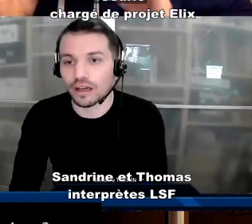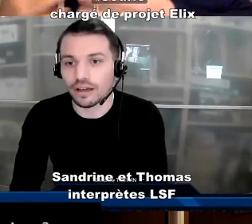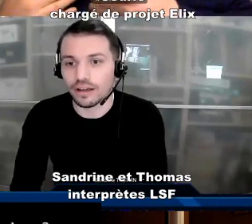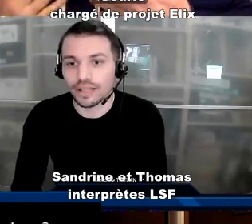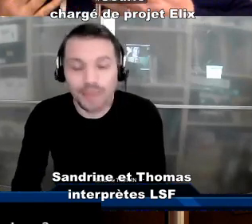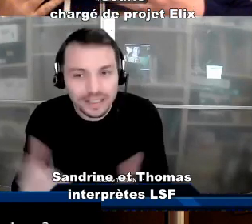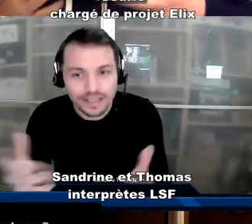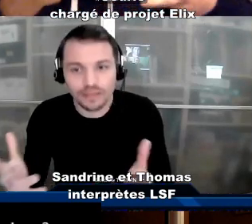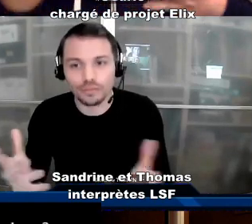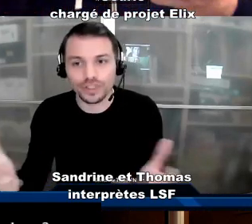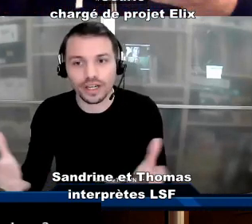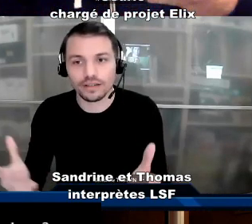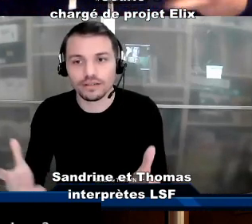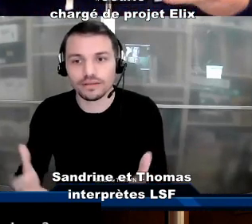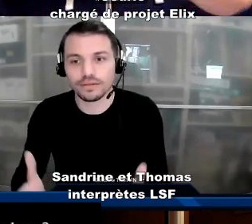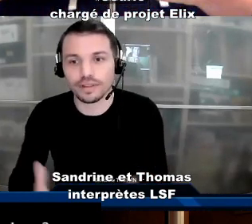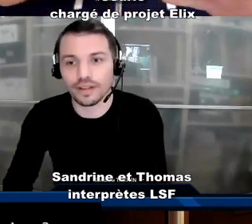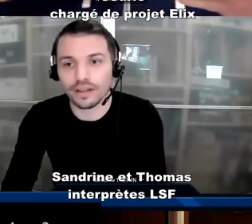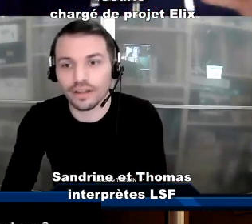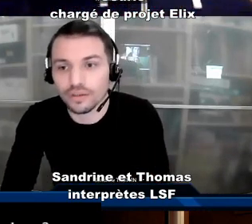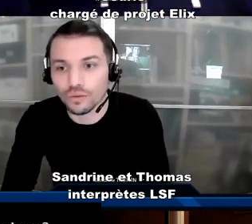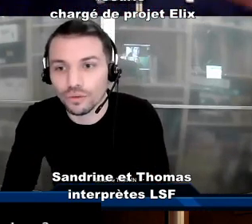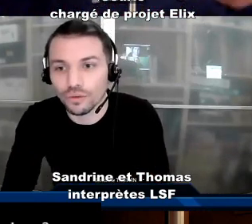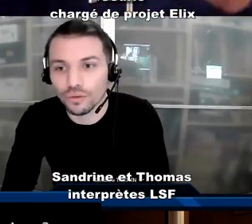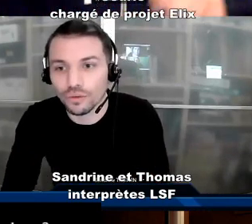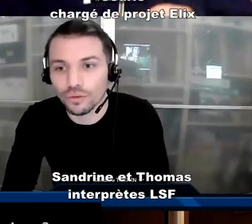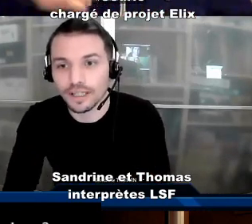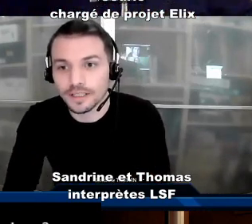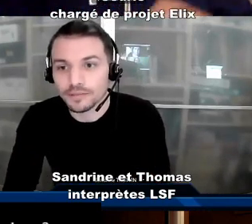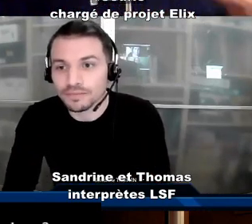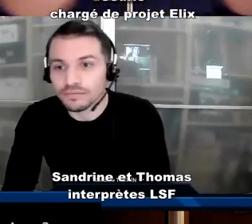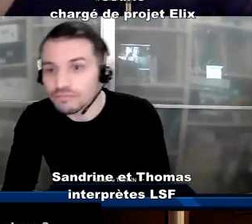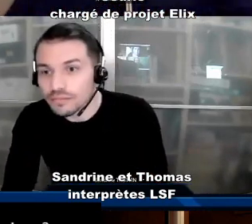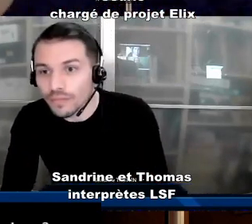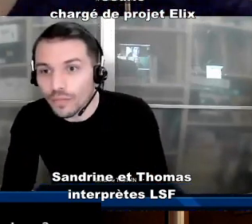l'apostrophe, il n'y a pas de signe pour ça. Donc,